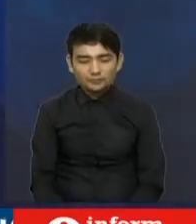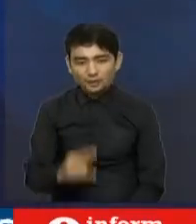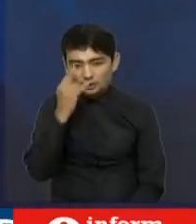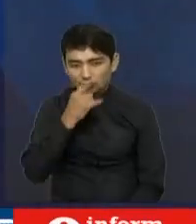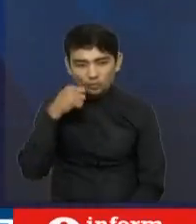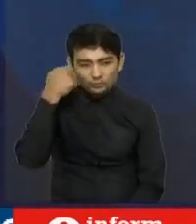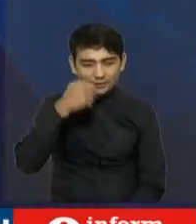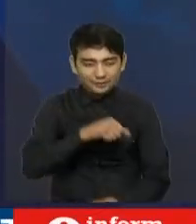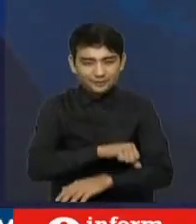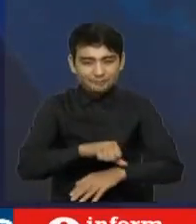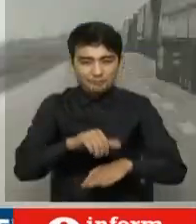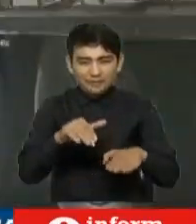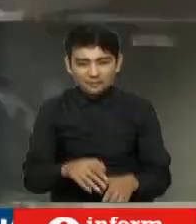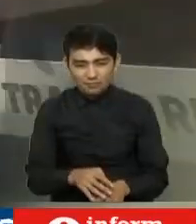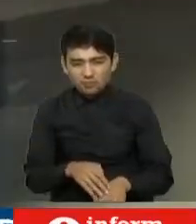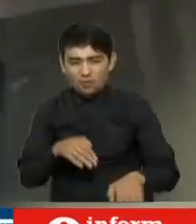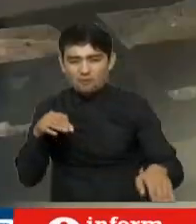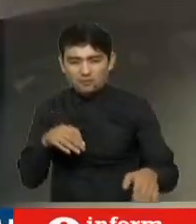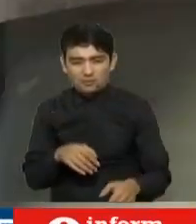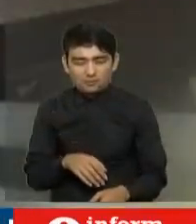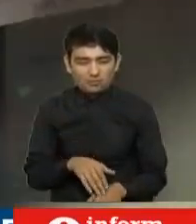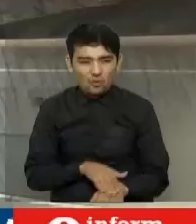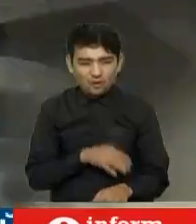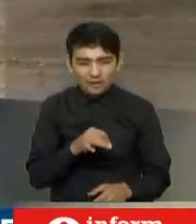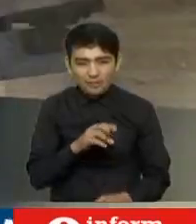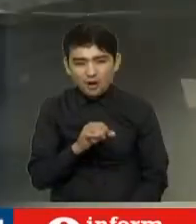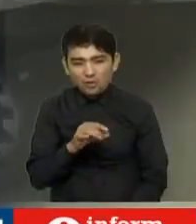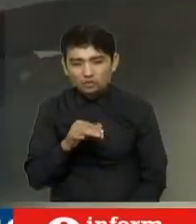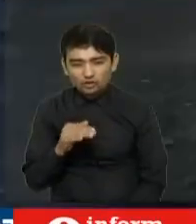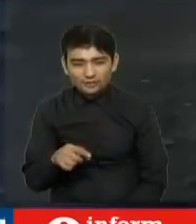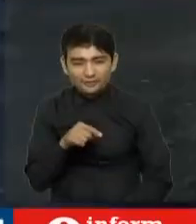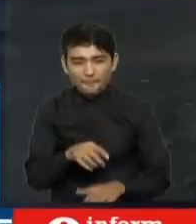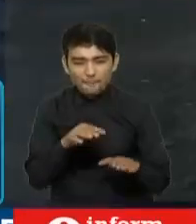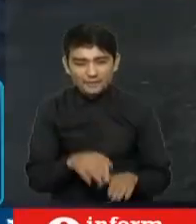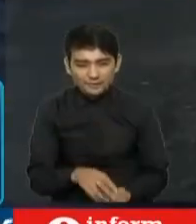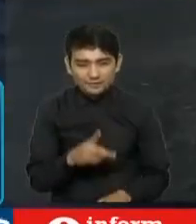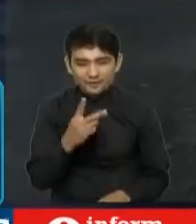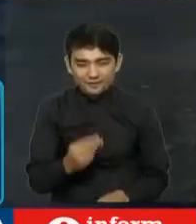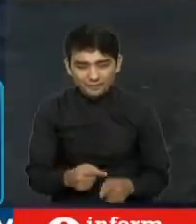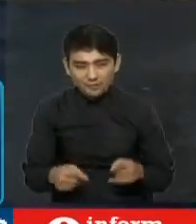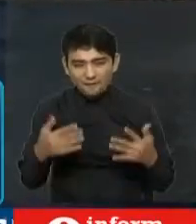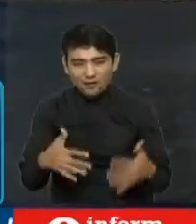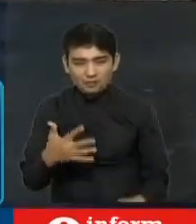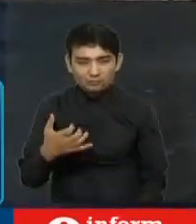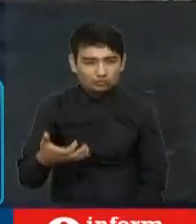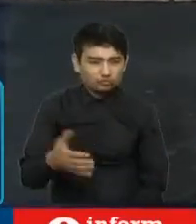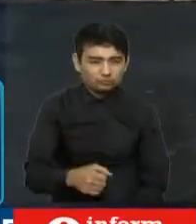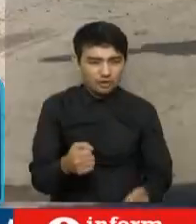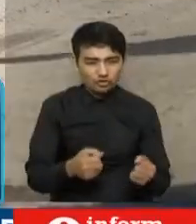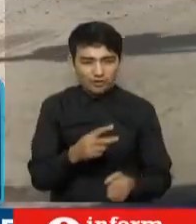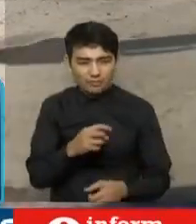Kazak-Özbek şekarasında uzun sonar kepteliz. Bauırjan Konuspayev keden beketinde 2 günden beri 500'ge jok jük